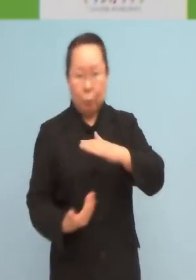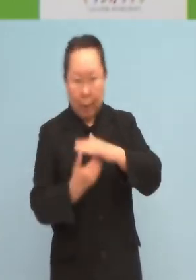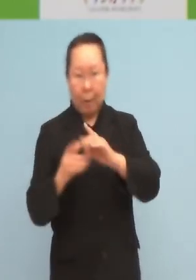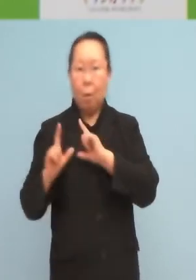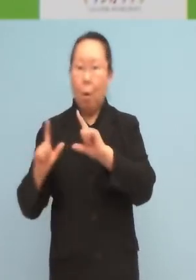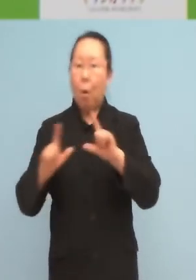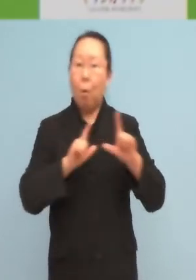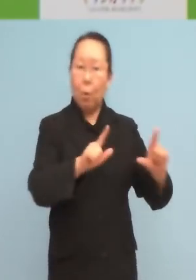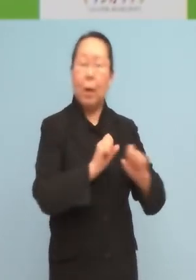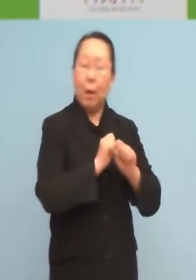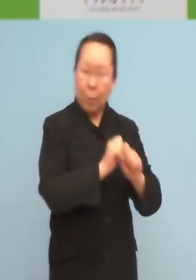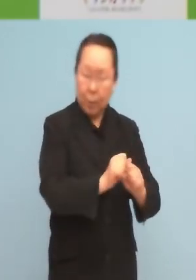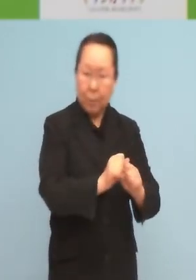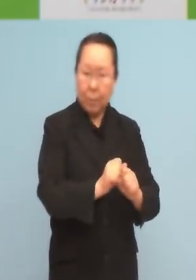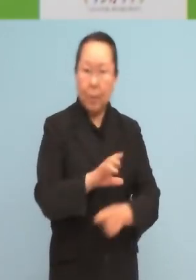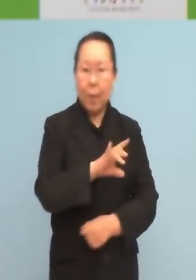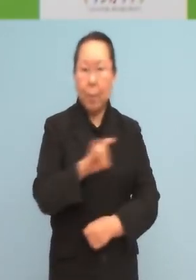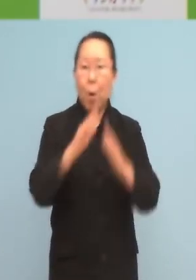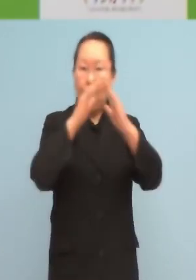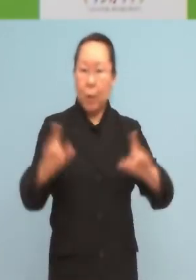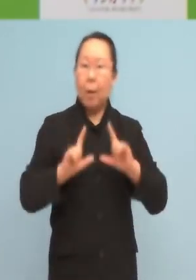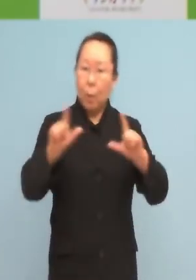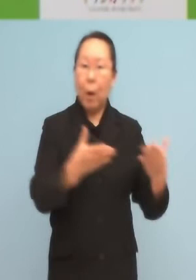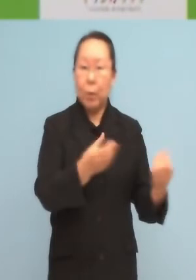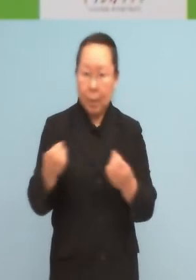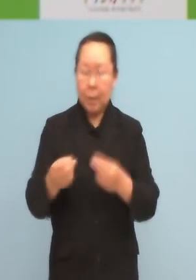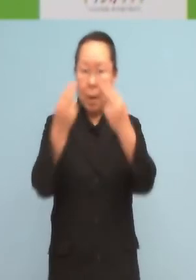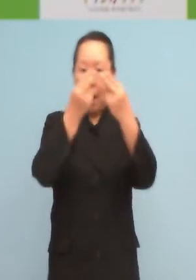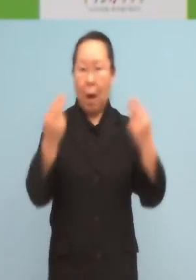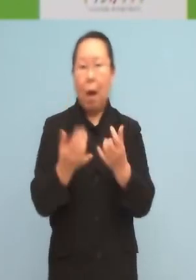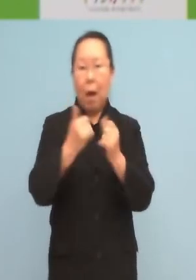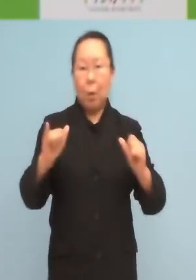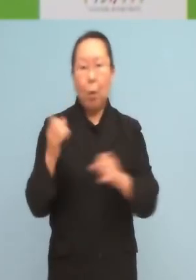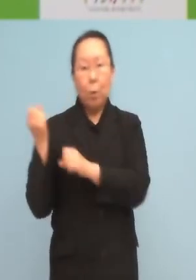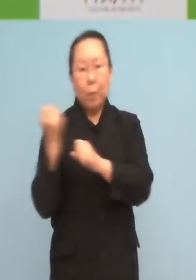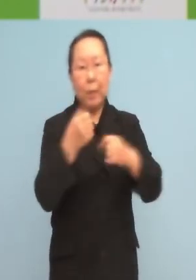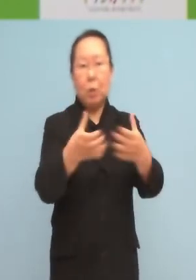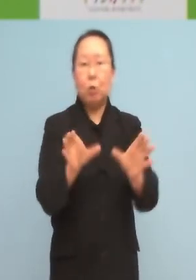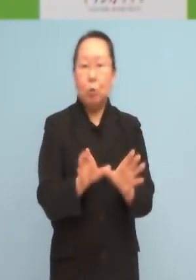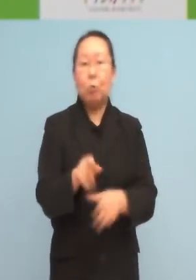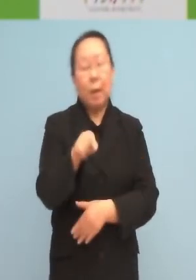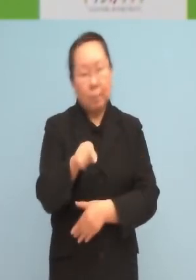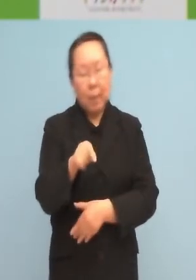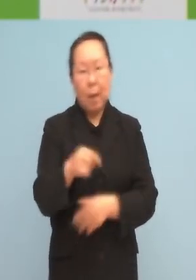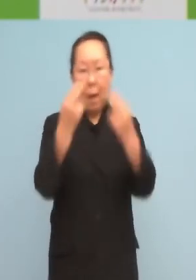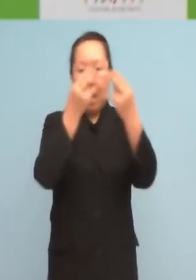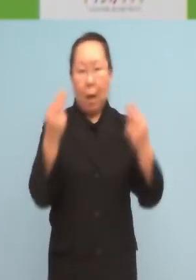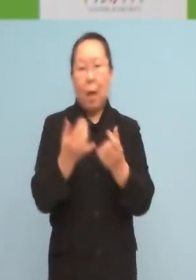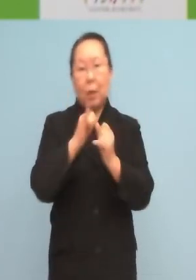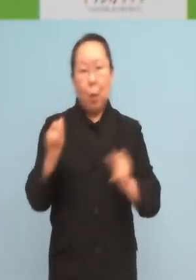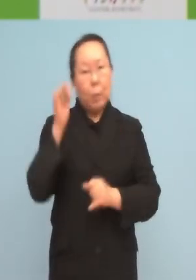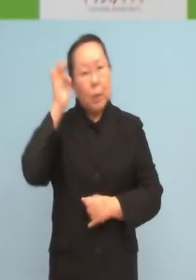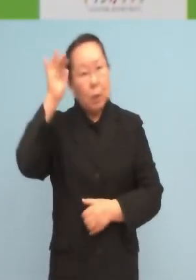と。でこれも答弁で申しましたけども、やはり道民球団としてもうこれだけやっぱり道民に夢と希望